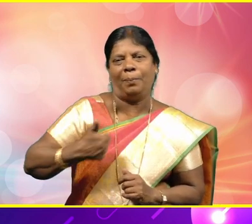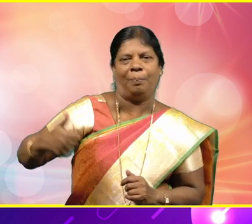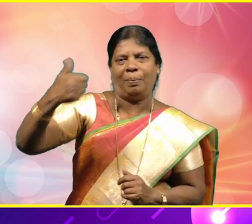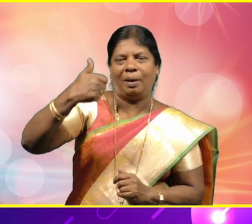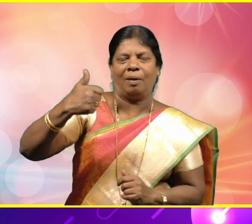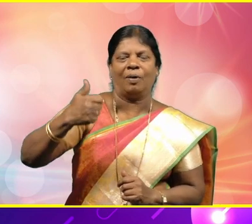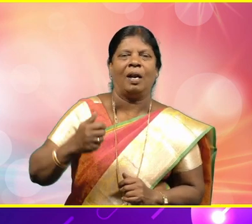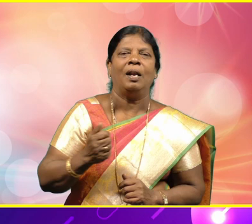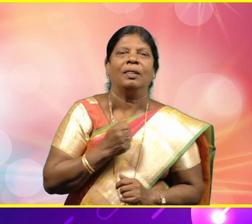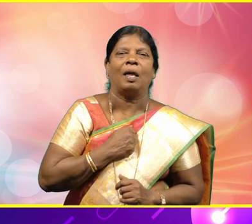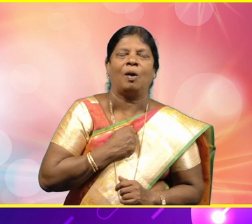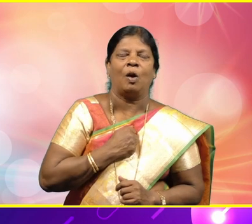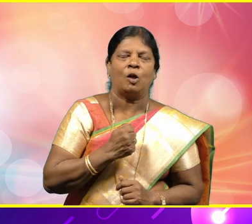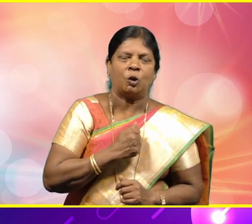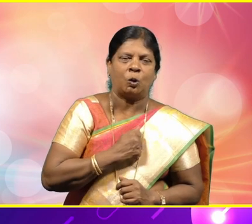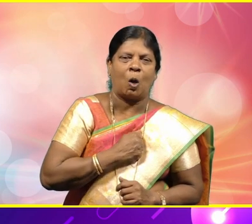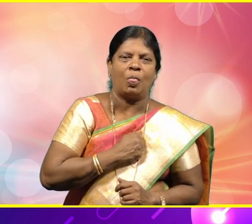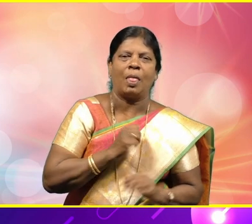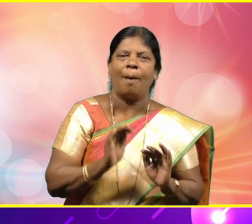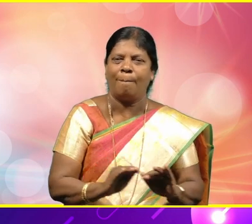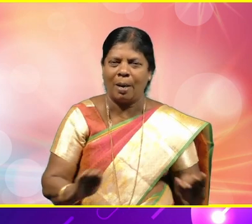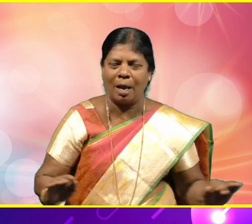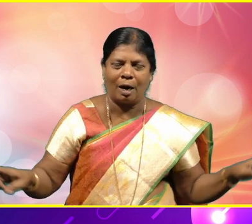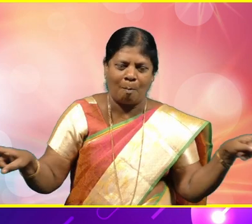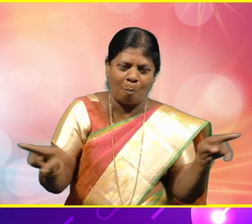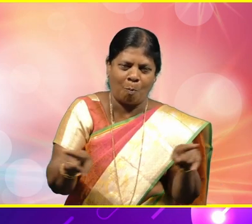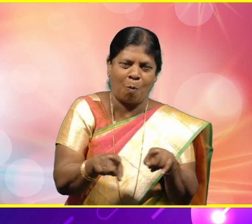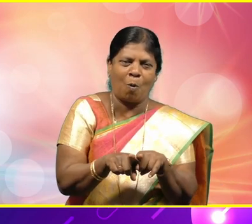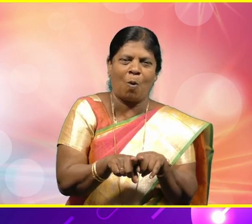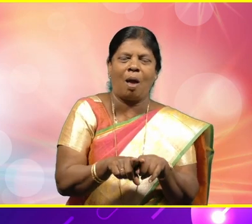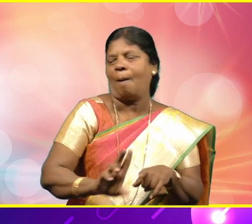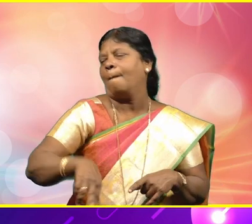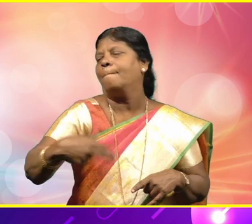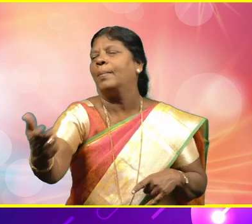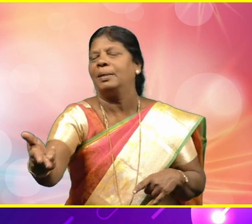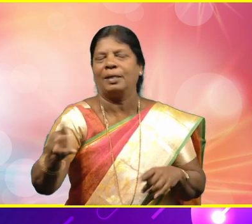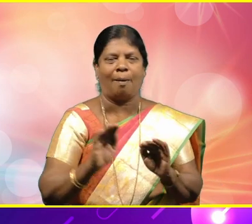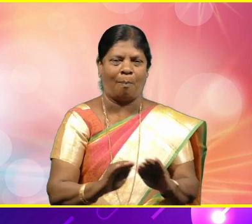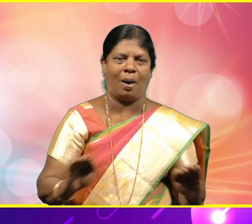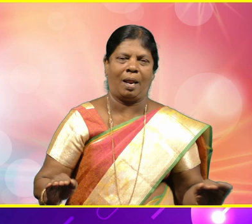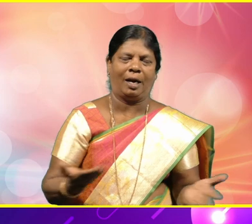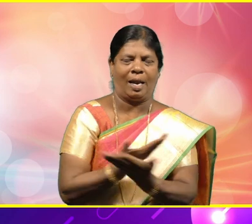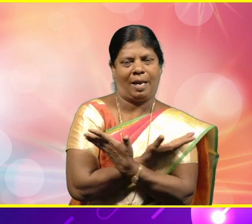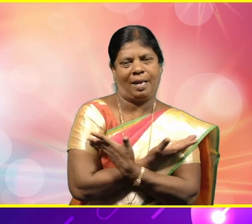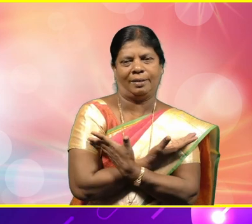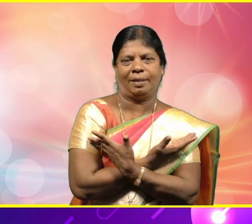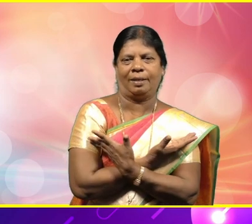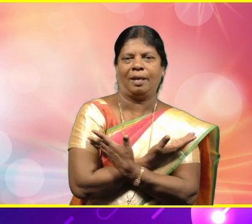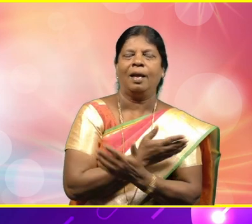பெரியவர்கள் தங்களுடைய சொந்த பிள்ளைகளைப் போல மற்ற பிள்ளைகளை